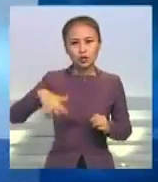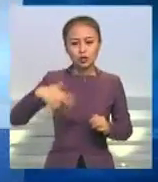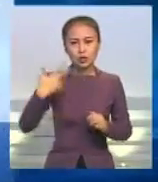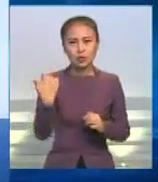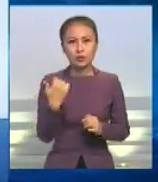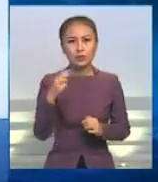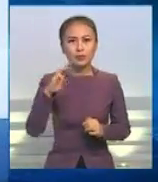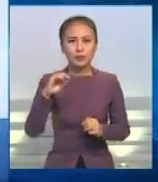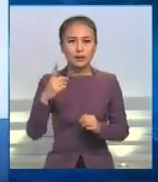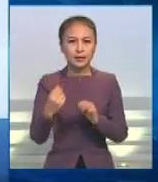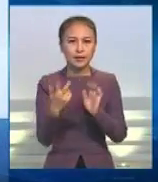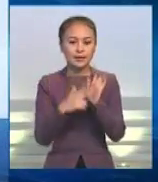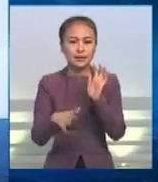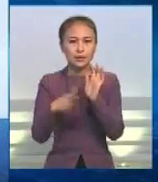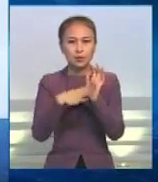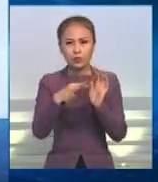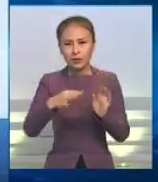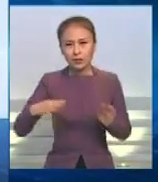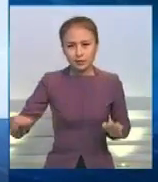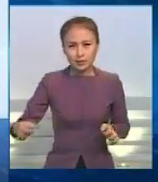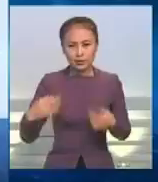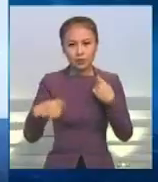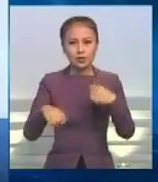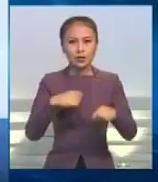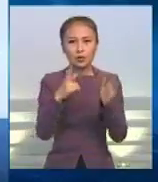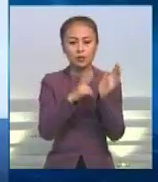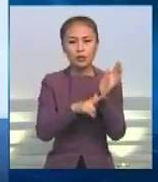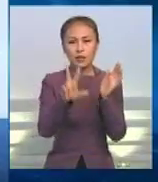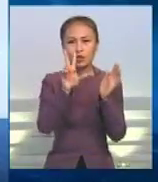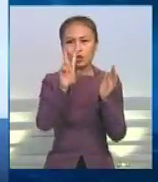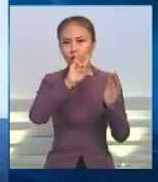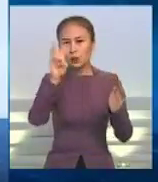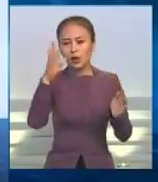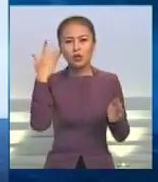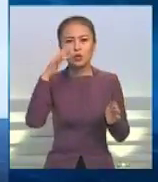бағамы 331 теңге 89 тиын. Сауда-саттық көлемі